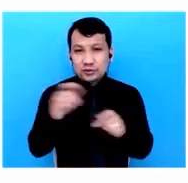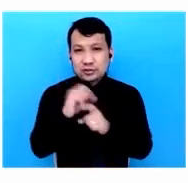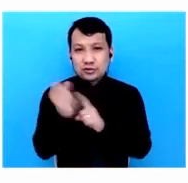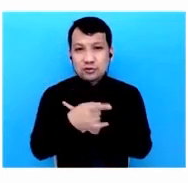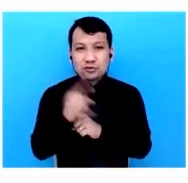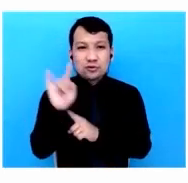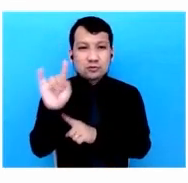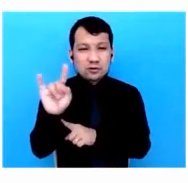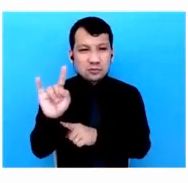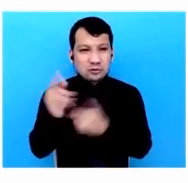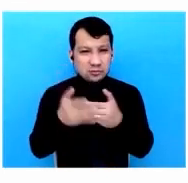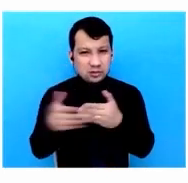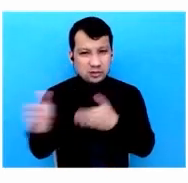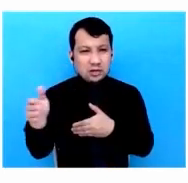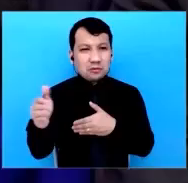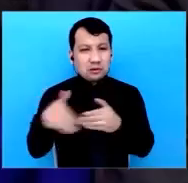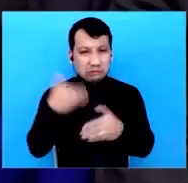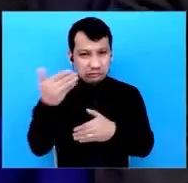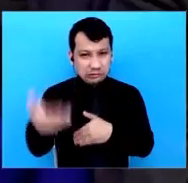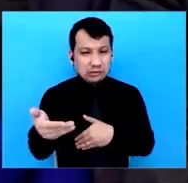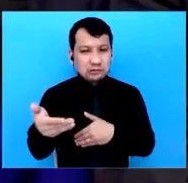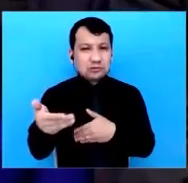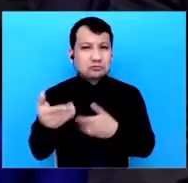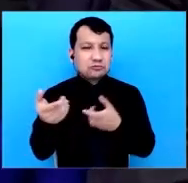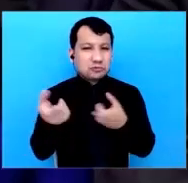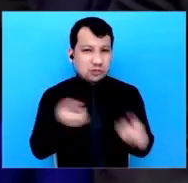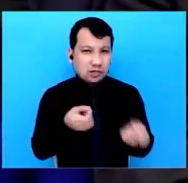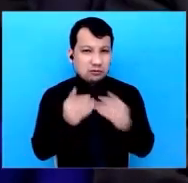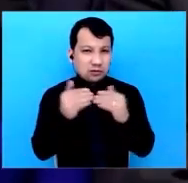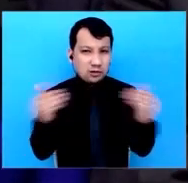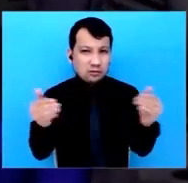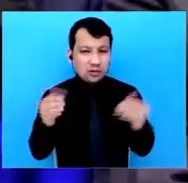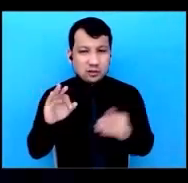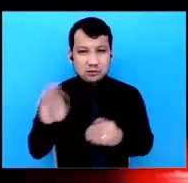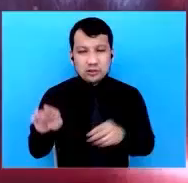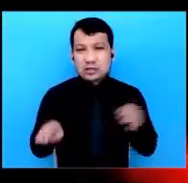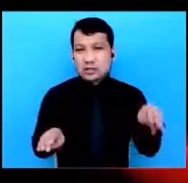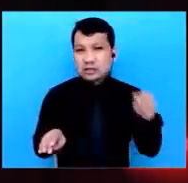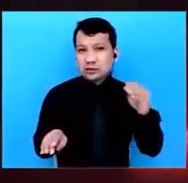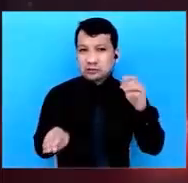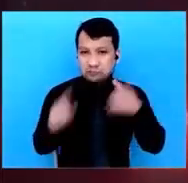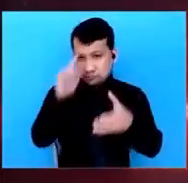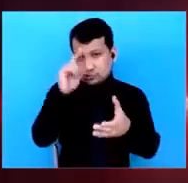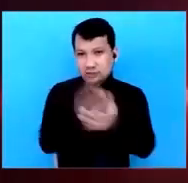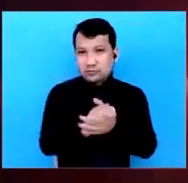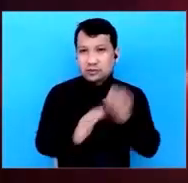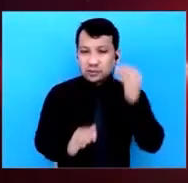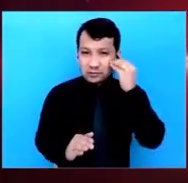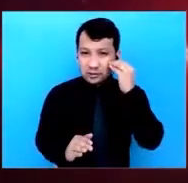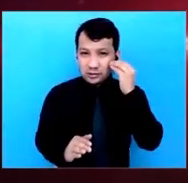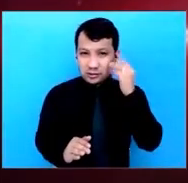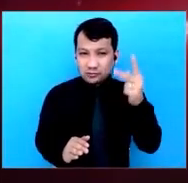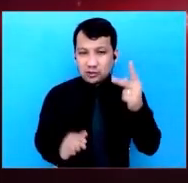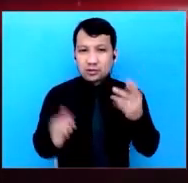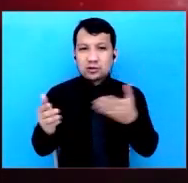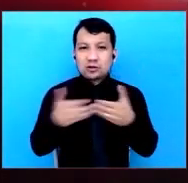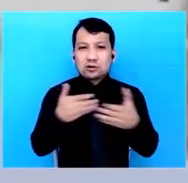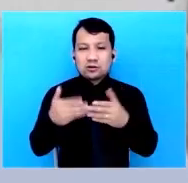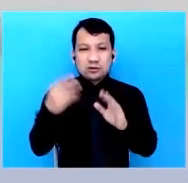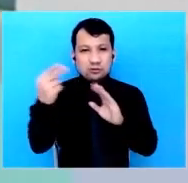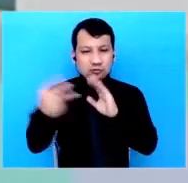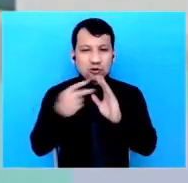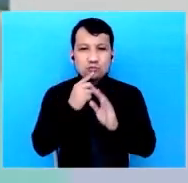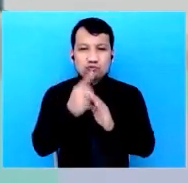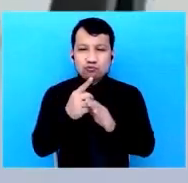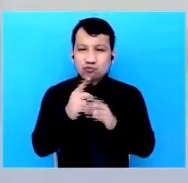sunod na kabanata ng Facebook. Yan ang paniwala ni Mark Zuckerberg. Ang metaverse daw ay isang uri ng virtual reality space na